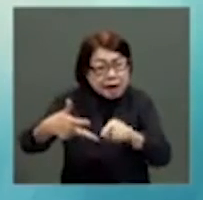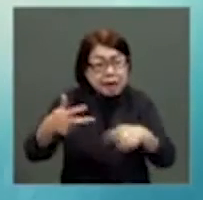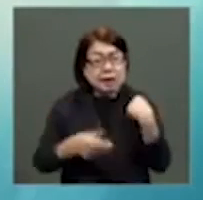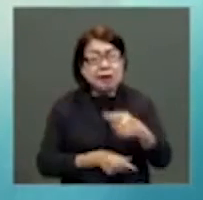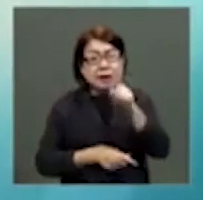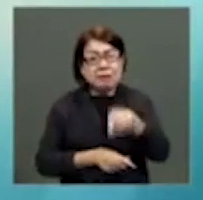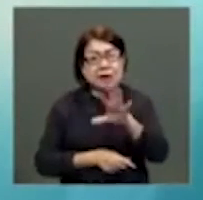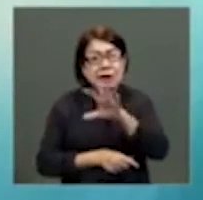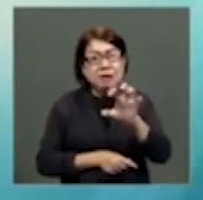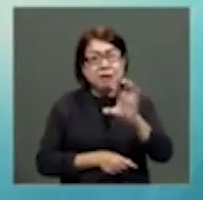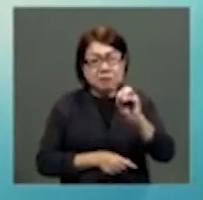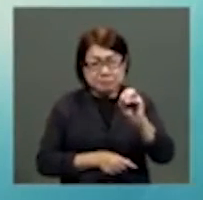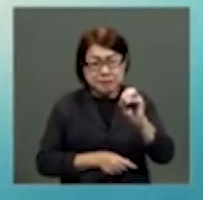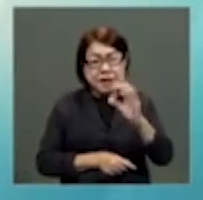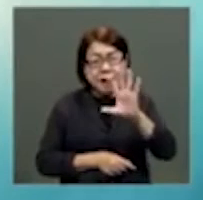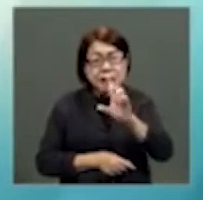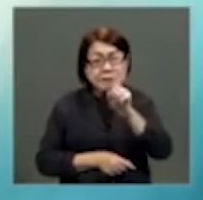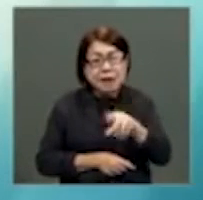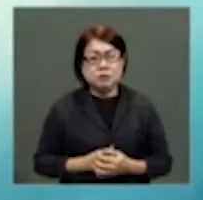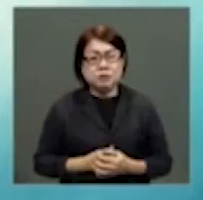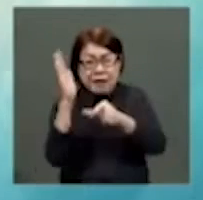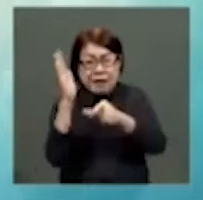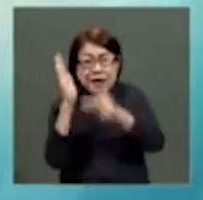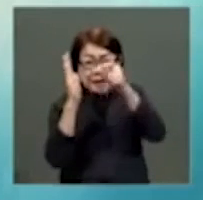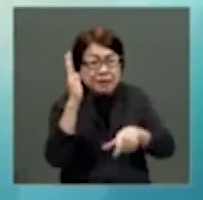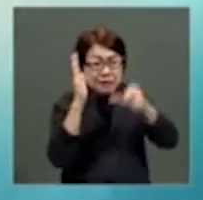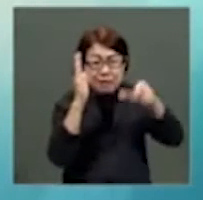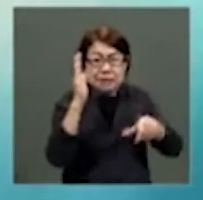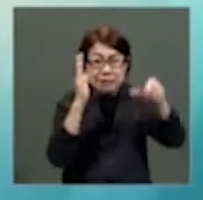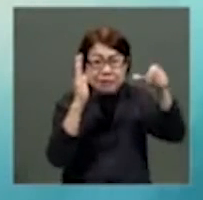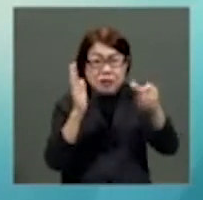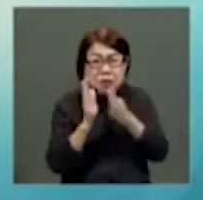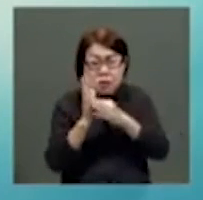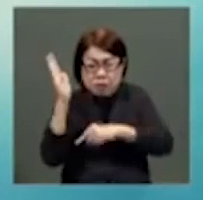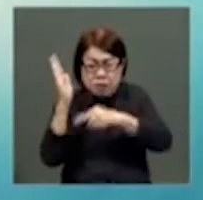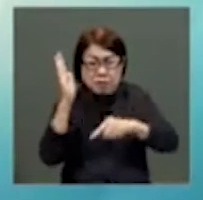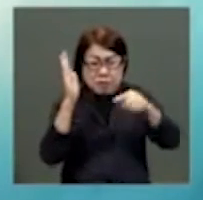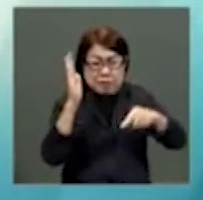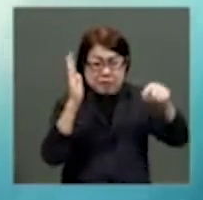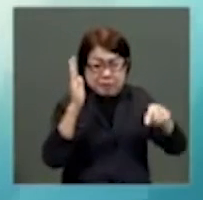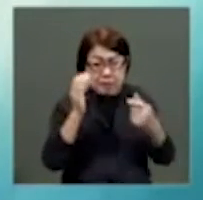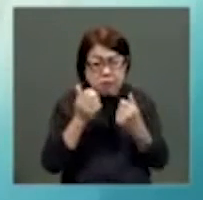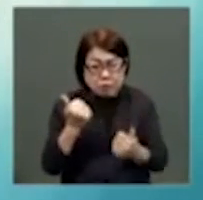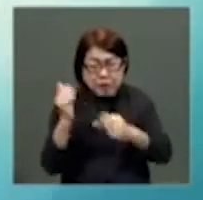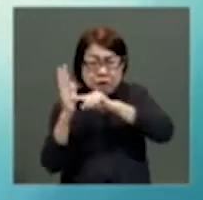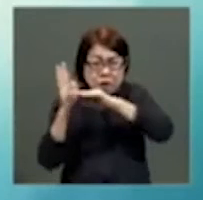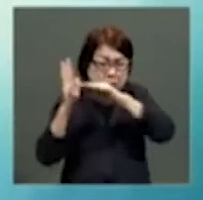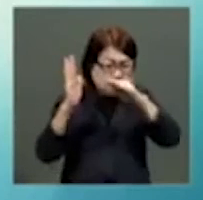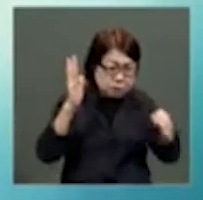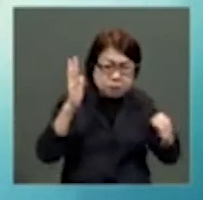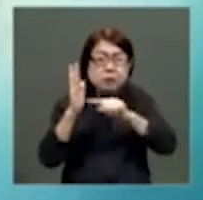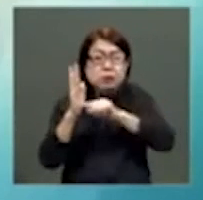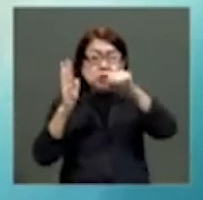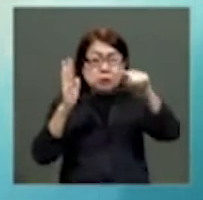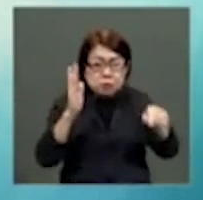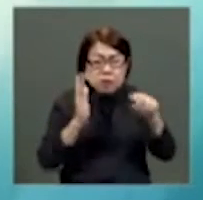1,511 นะครับที่อยู่ในโรงพยาบาลสนามปลายทางวันนี้จะมาอยู่ที่ตัวเลขตัวนี้ที่90นะครับ90